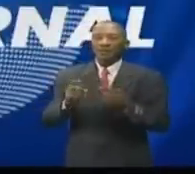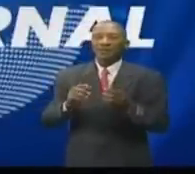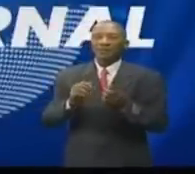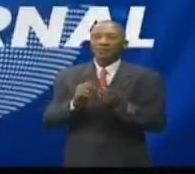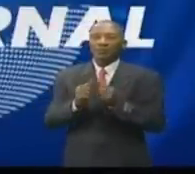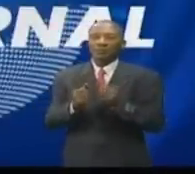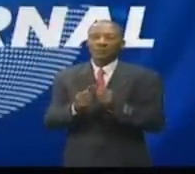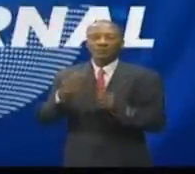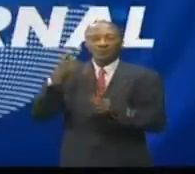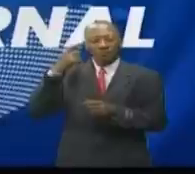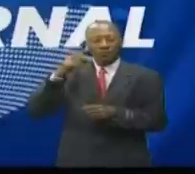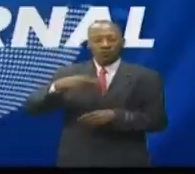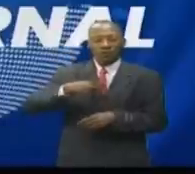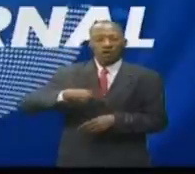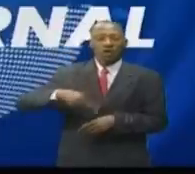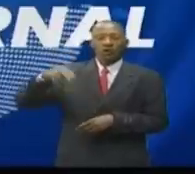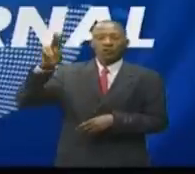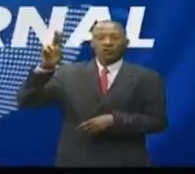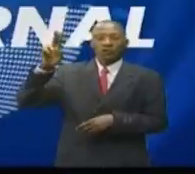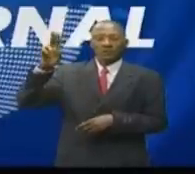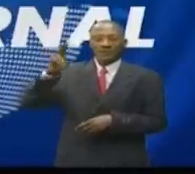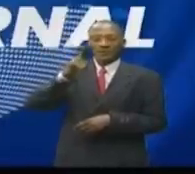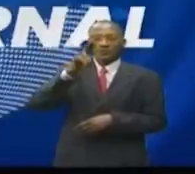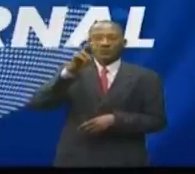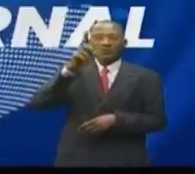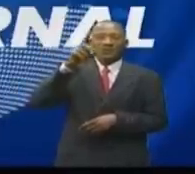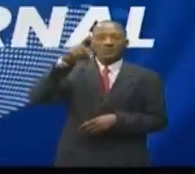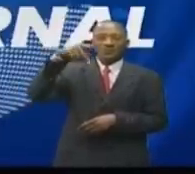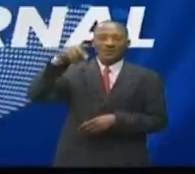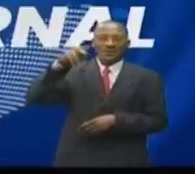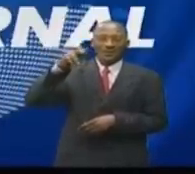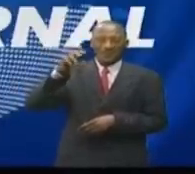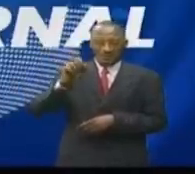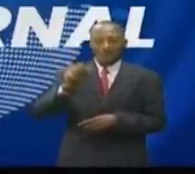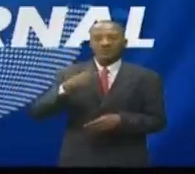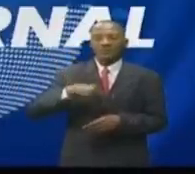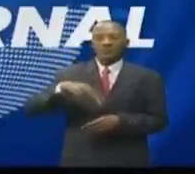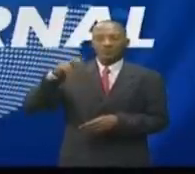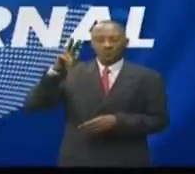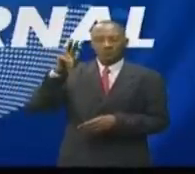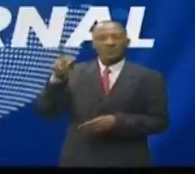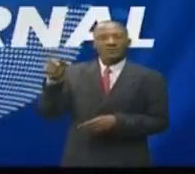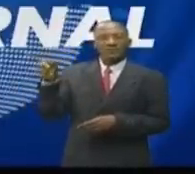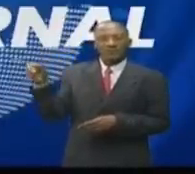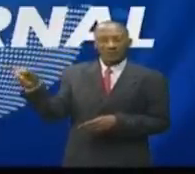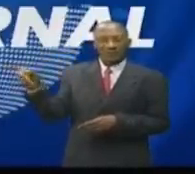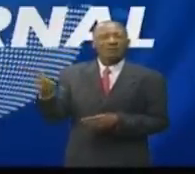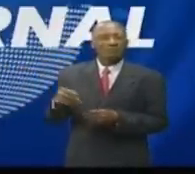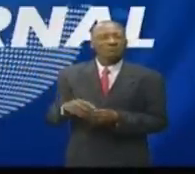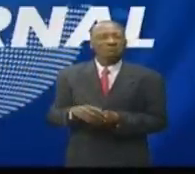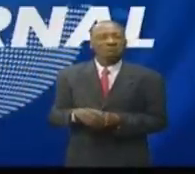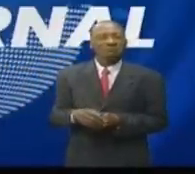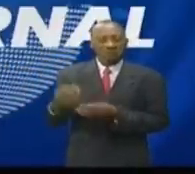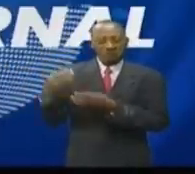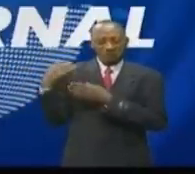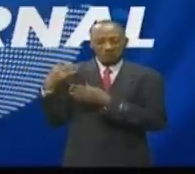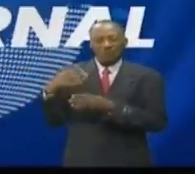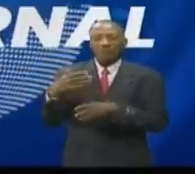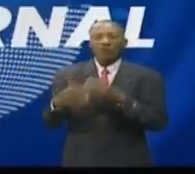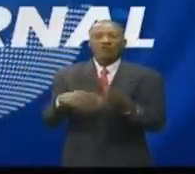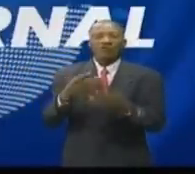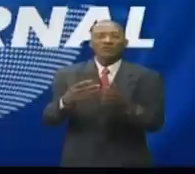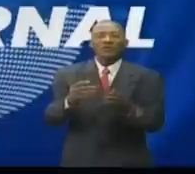de l'Union pour la démocratie et le progrès social UDPS tombés à la suite de leur militantisme et engagement politique en 2018,